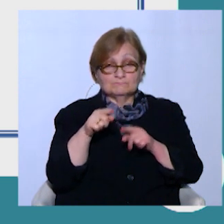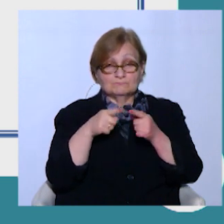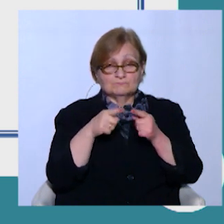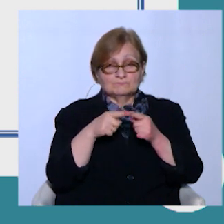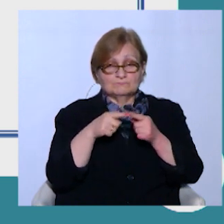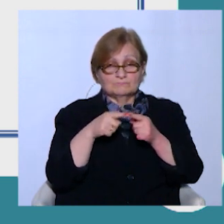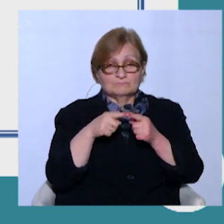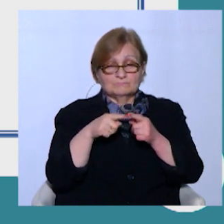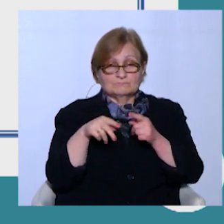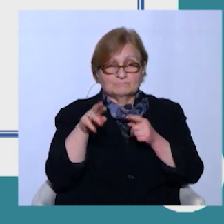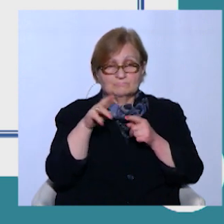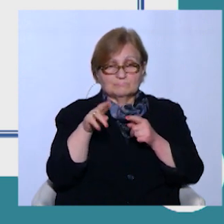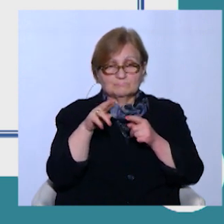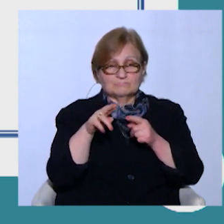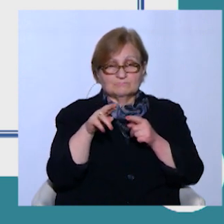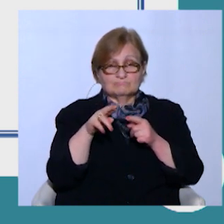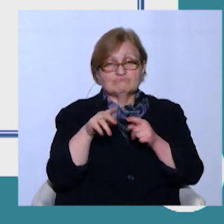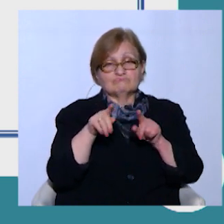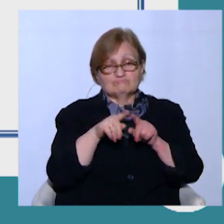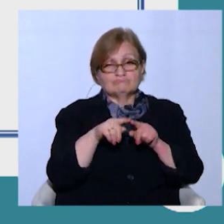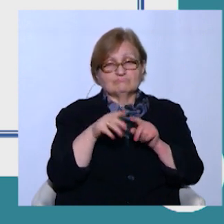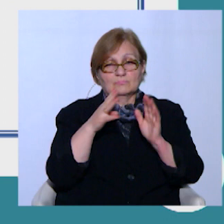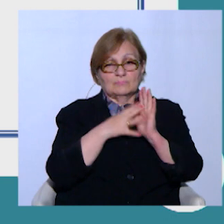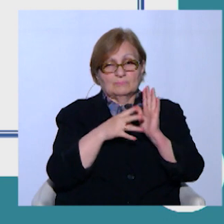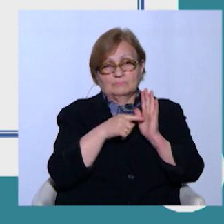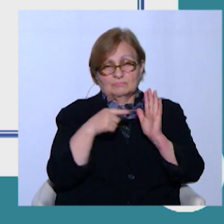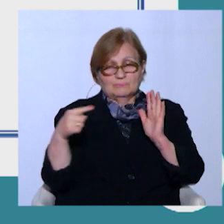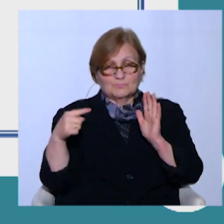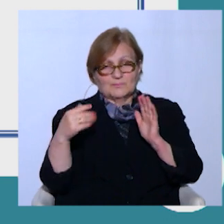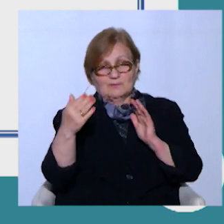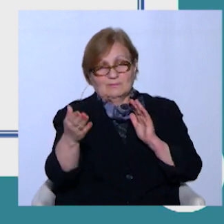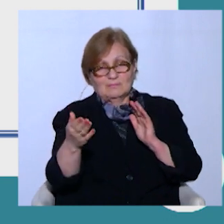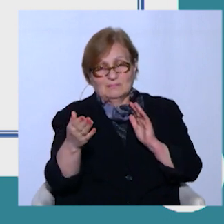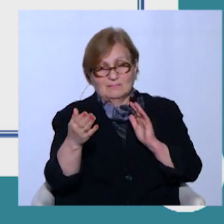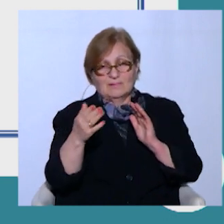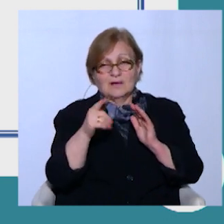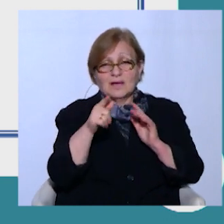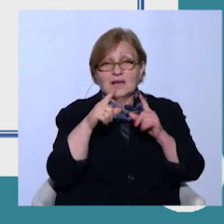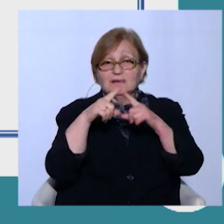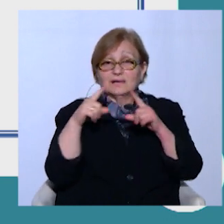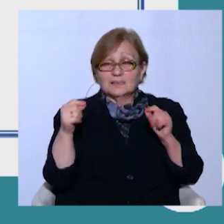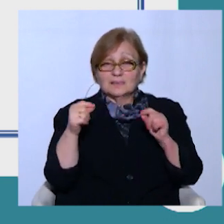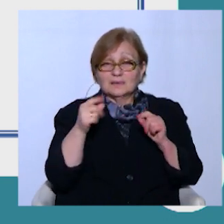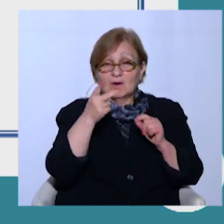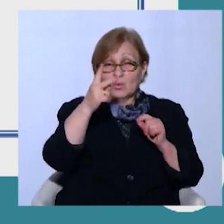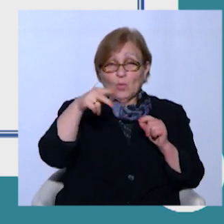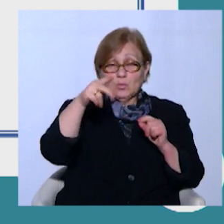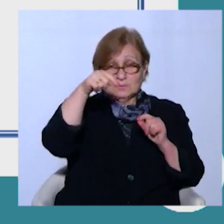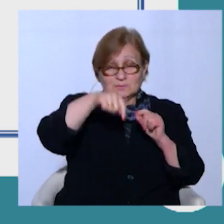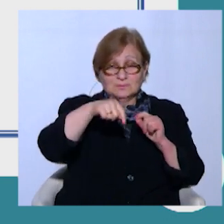კუთხე DCB-ც არის 90 მინუს კუთხე A. ანუ გამოვიდა რომ სამკუთხედი ამ ორ